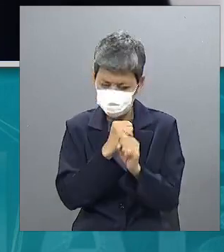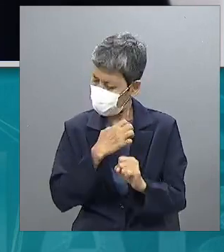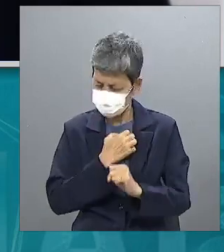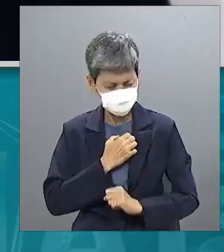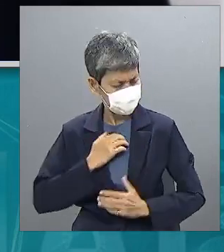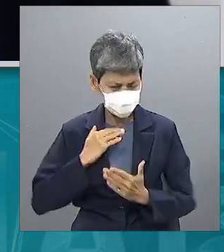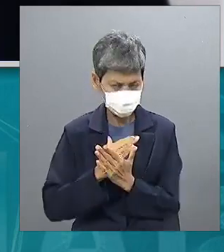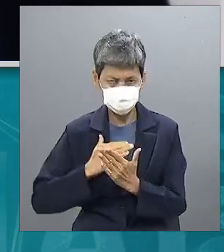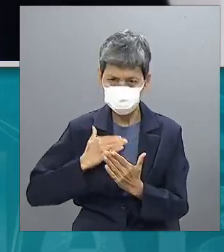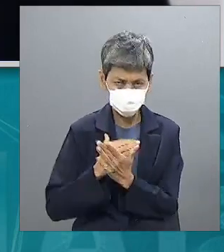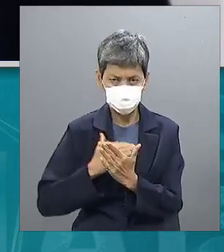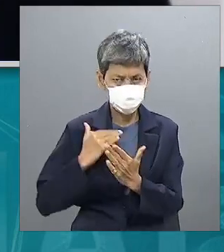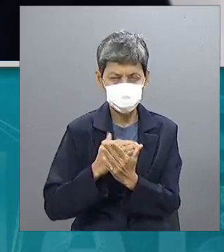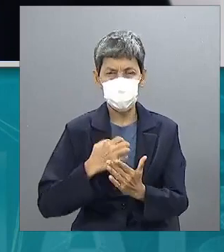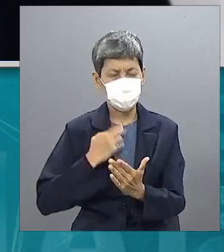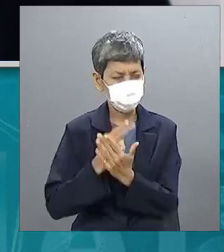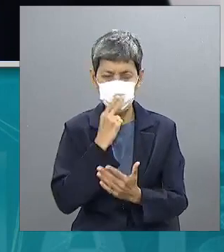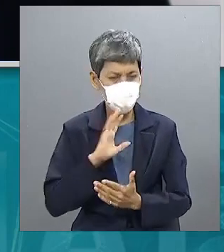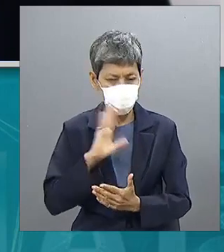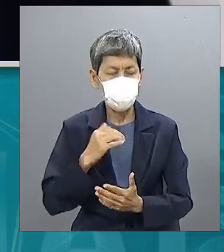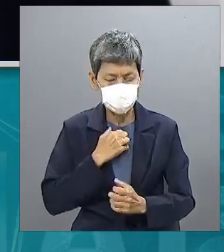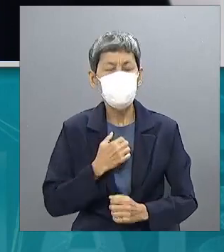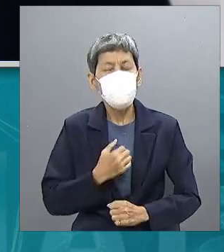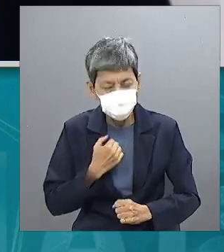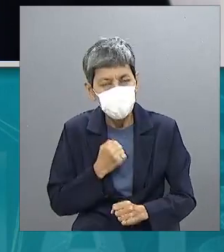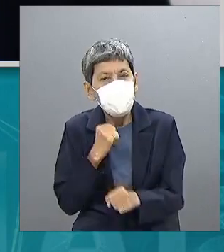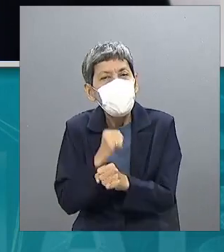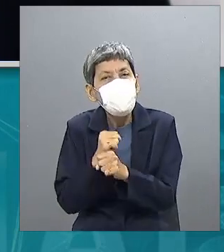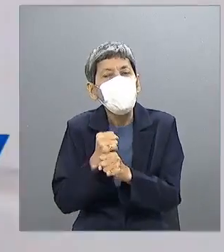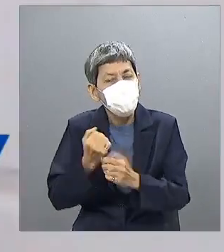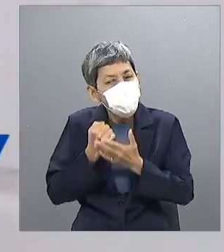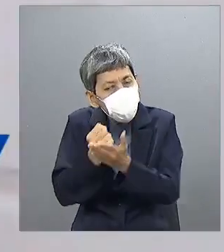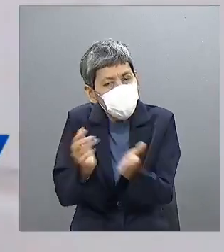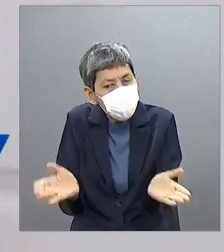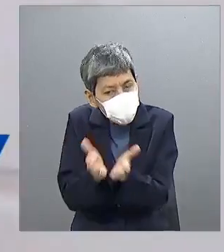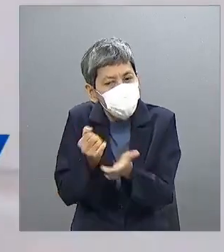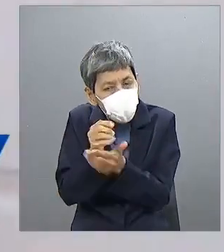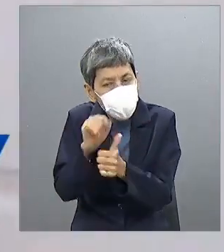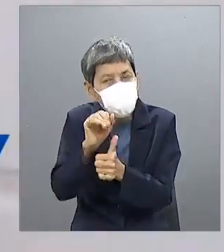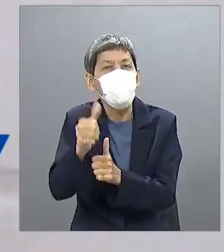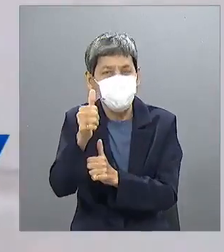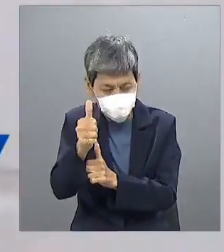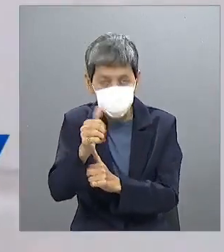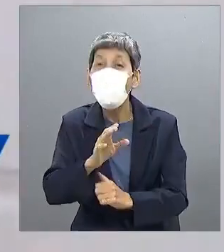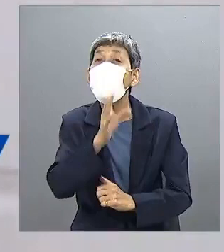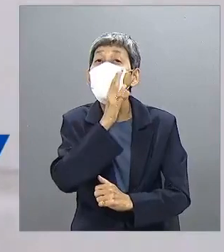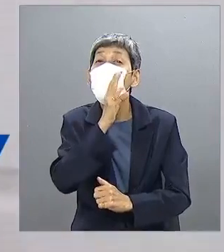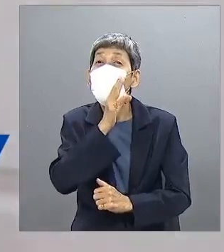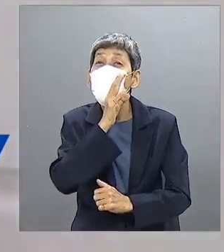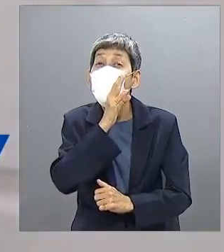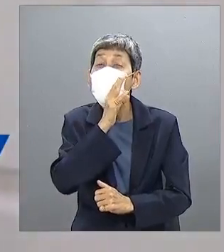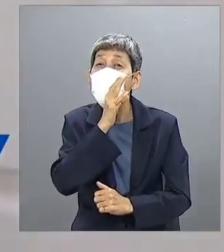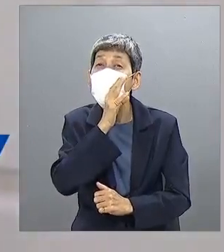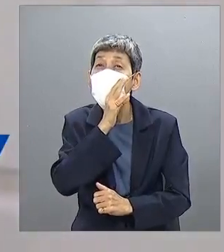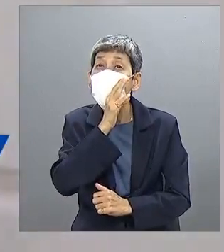ที่จะเลิกสูบบุหรี่จริงๆก็คือลบก็จะมีหน่วยงานที่คอยสนับสนุนเอาเรื่องนี้อยู่แล้วมาแล้วสมมติว่าลดได้สัก